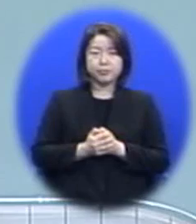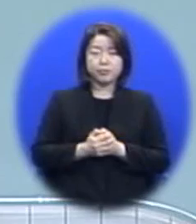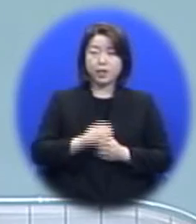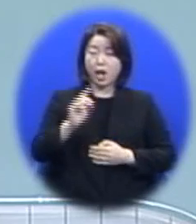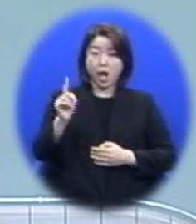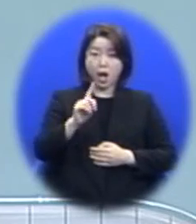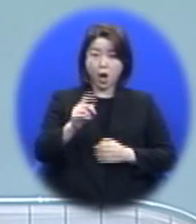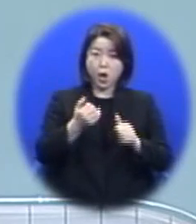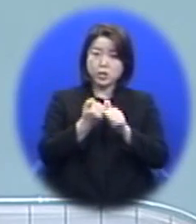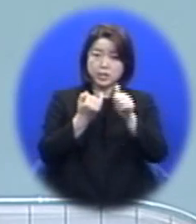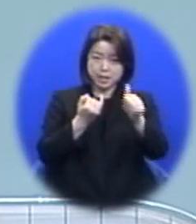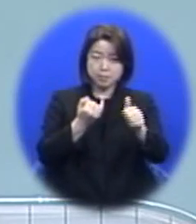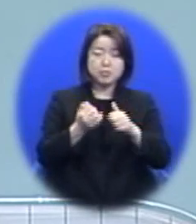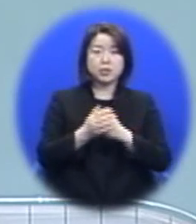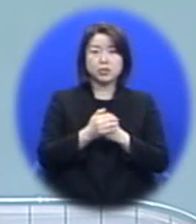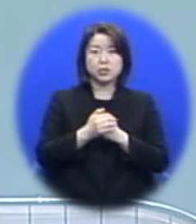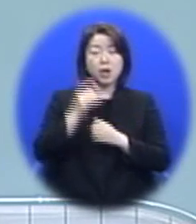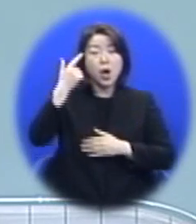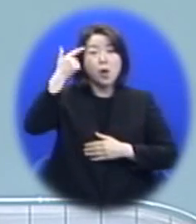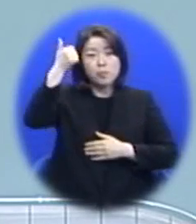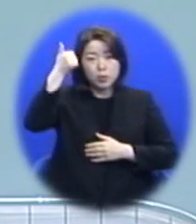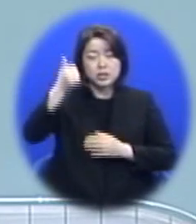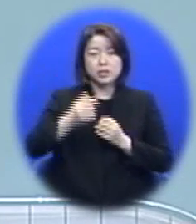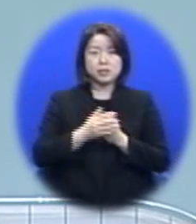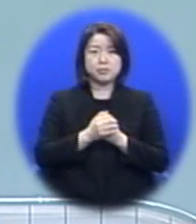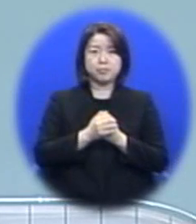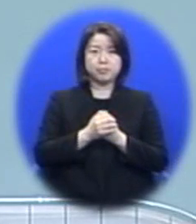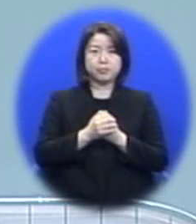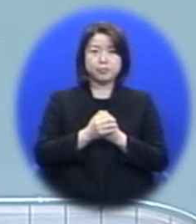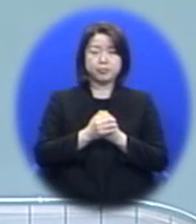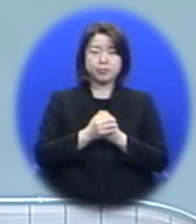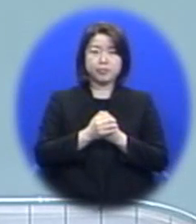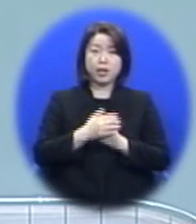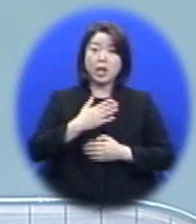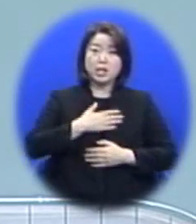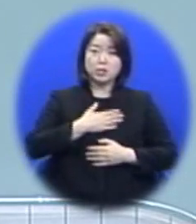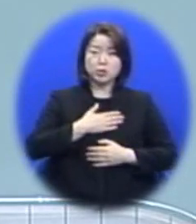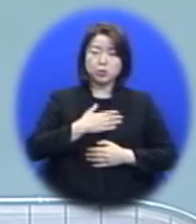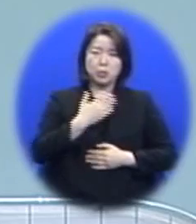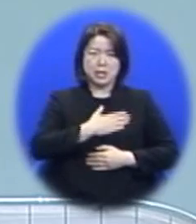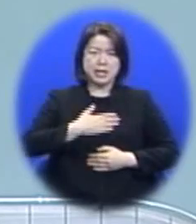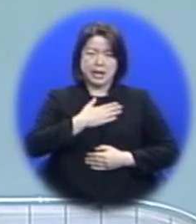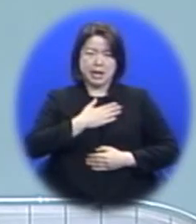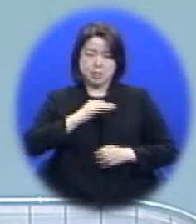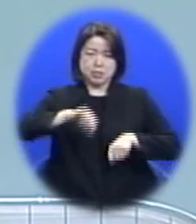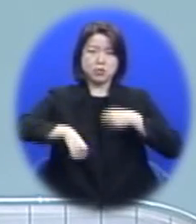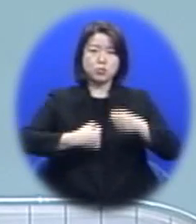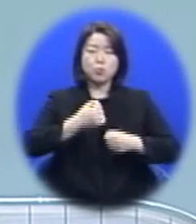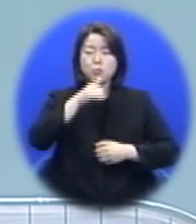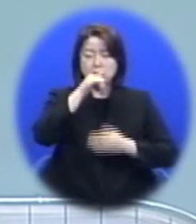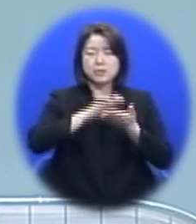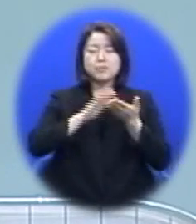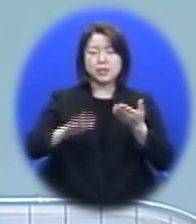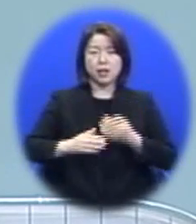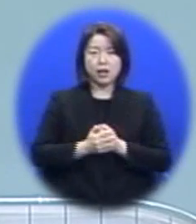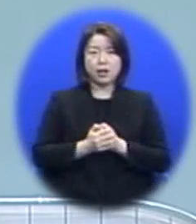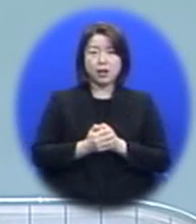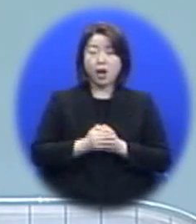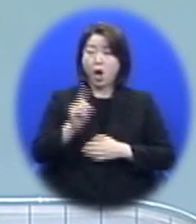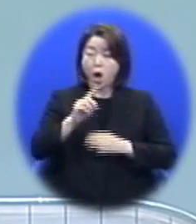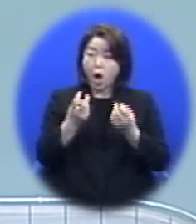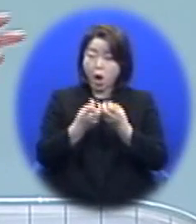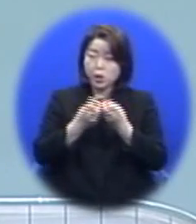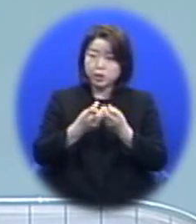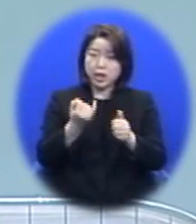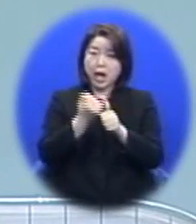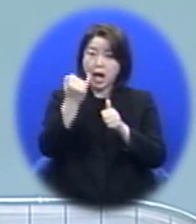어느 남편이 아예 목사님 저도 감정의 동물입니다. 어떻게